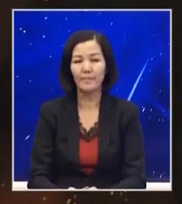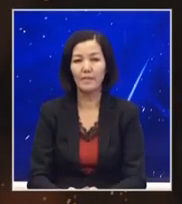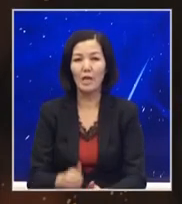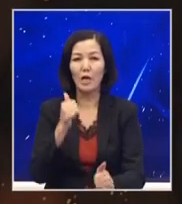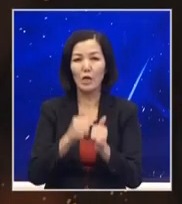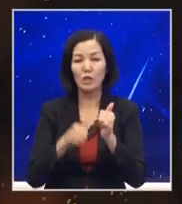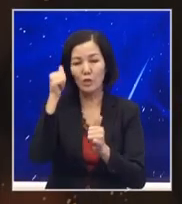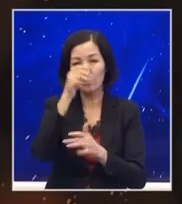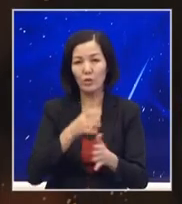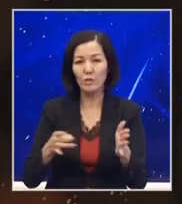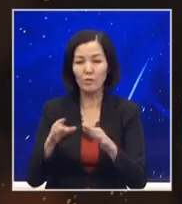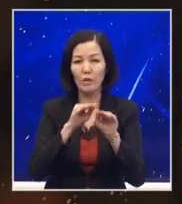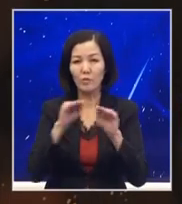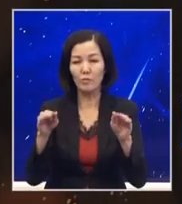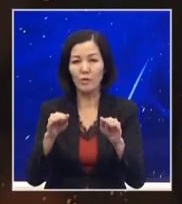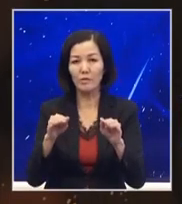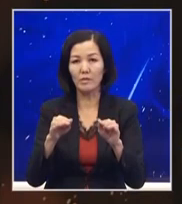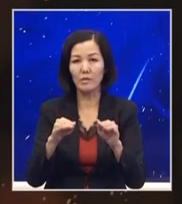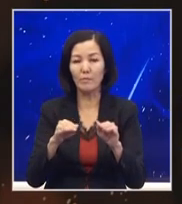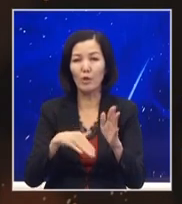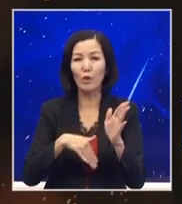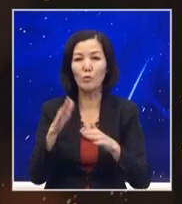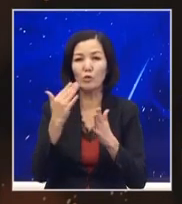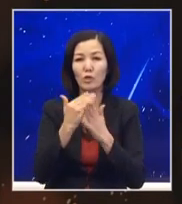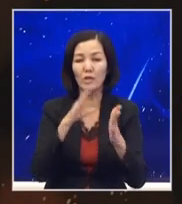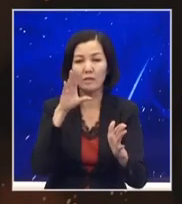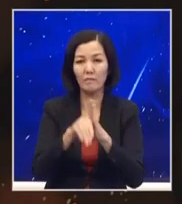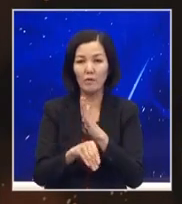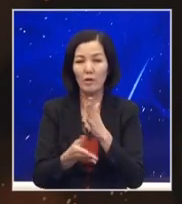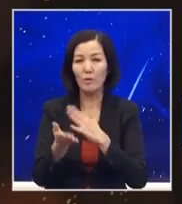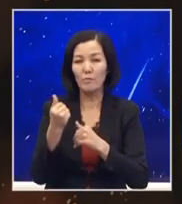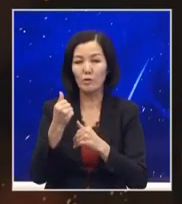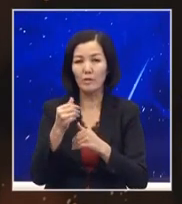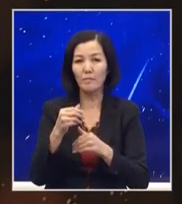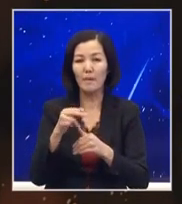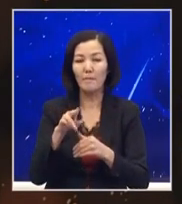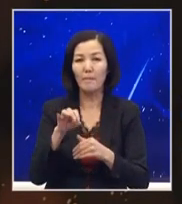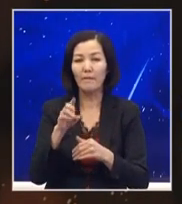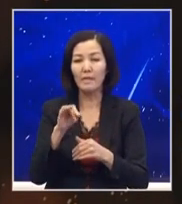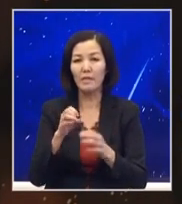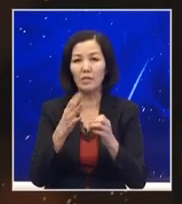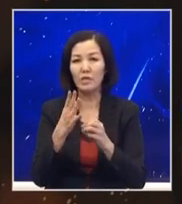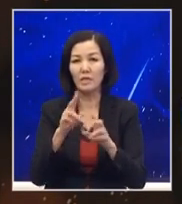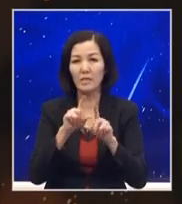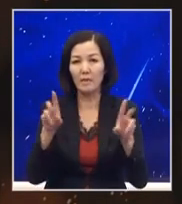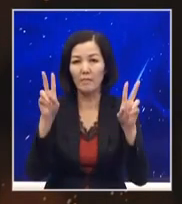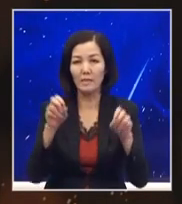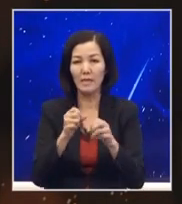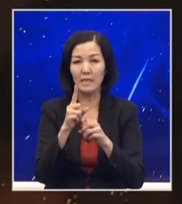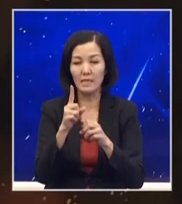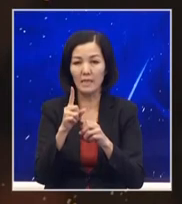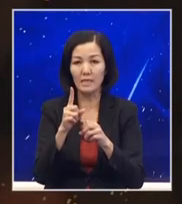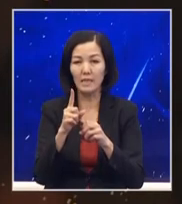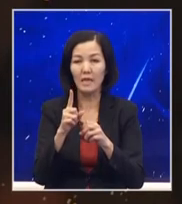Каждый год на республиканском уровне мы в числе лидеров. Так, например, в прошлом сезоне в Павлодаре мы отметились 4 номинациями из 11.